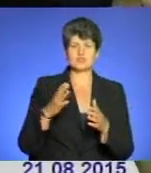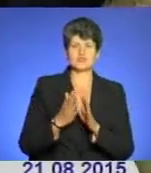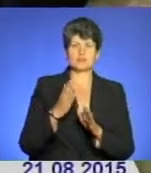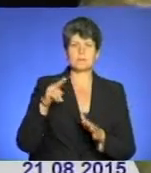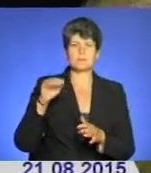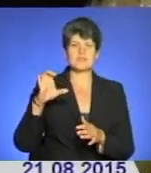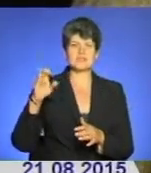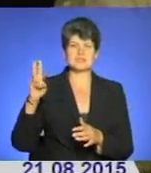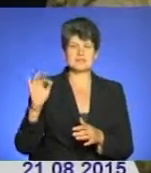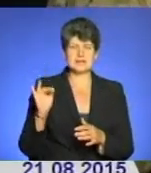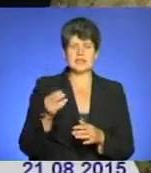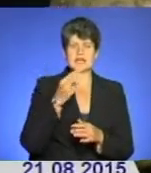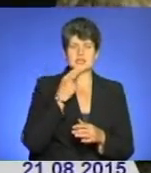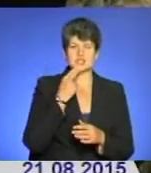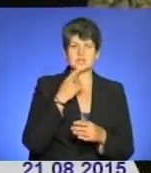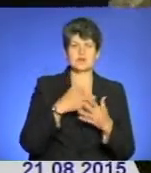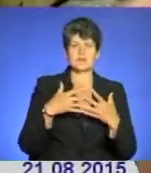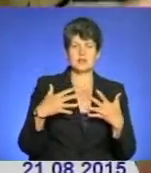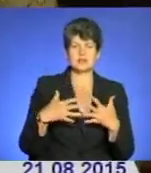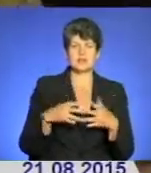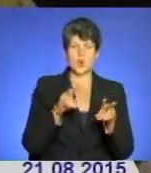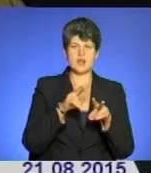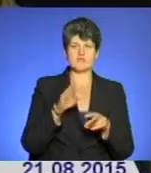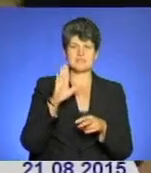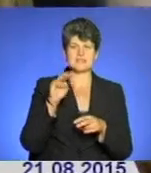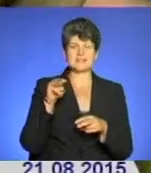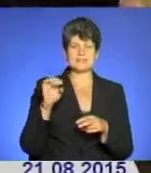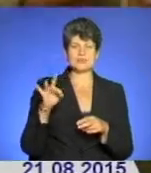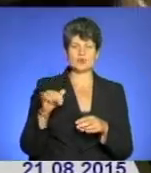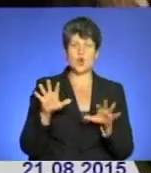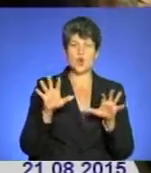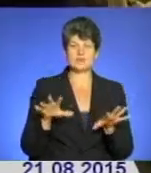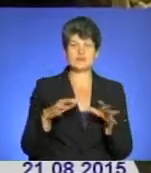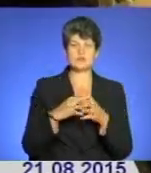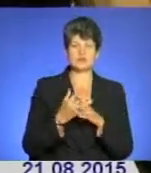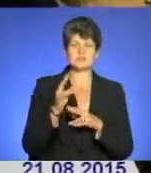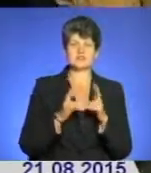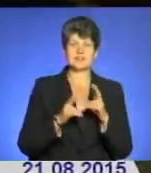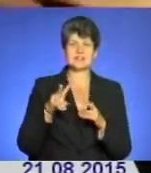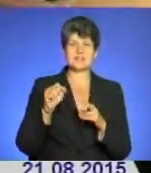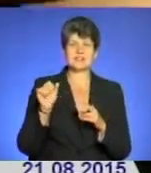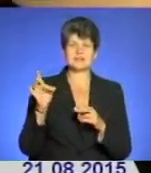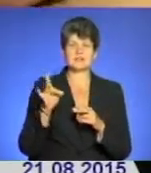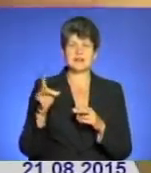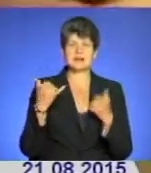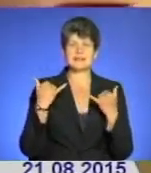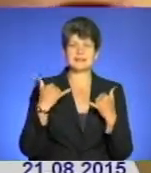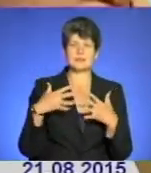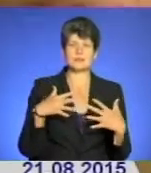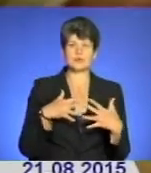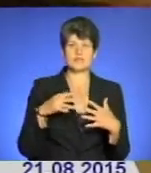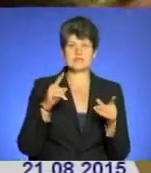харчі, медикаменти й амуніцію оглянув Василь Теслюк. Колишній голова сільгоспідприємства з Лановеччини, а нині